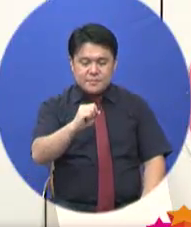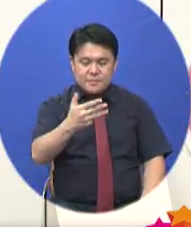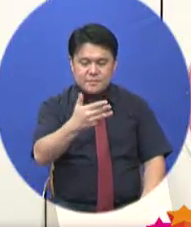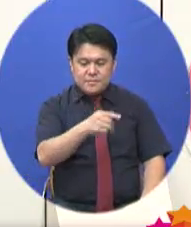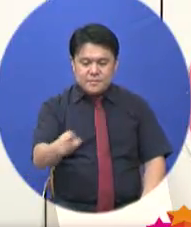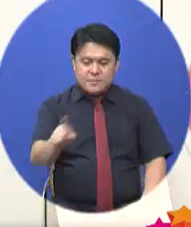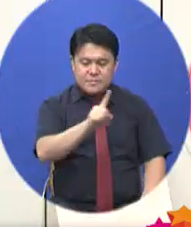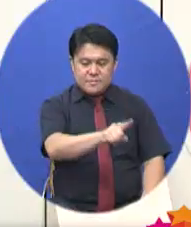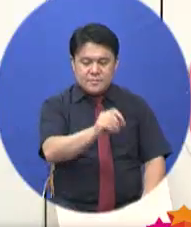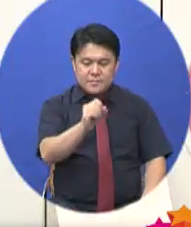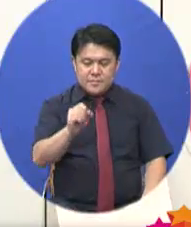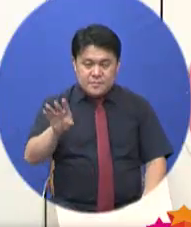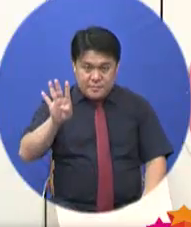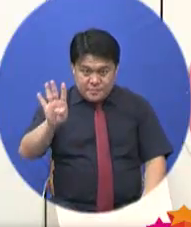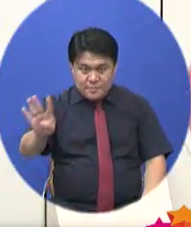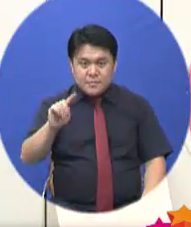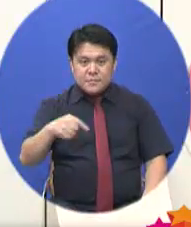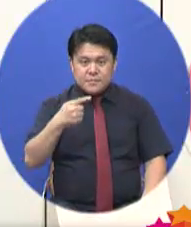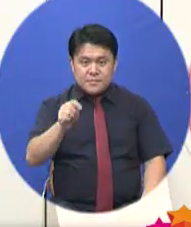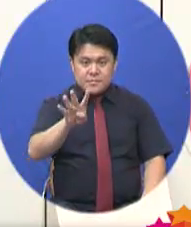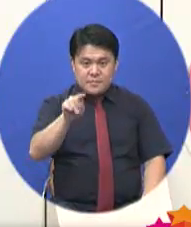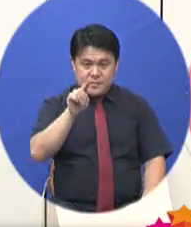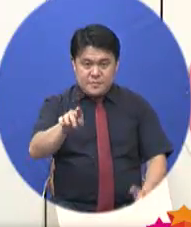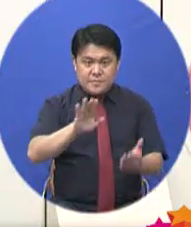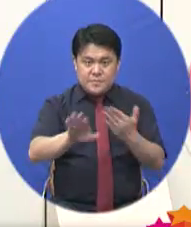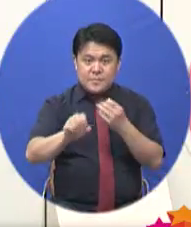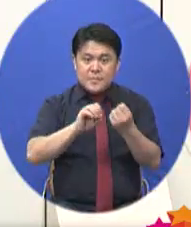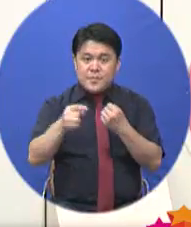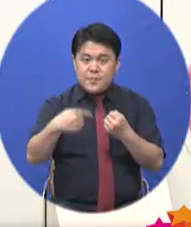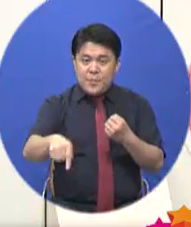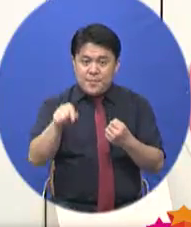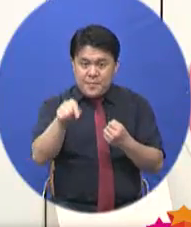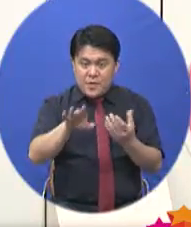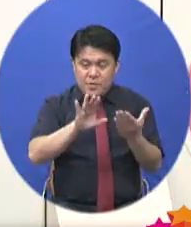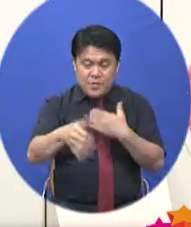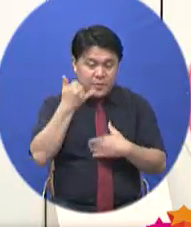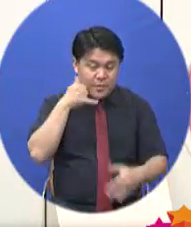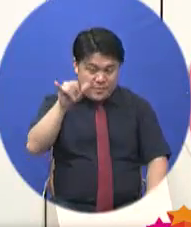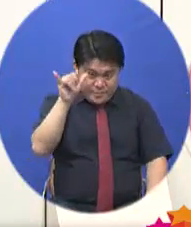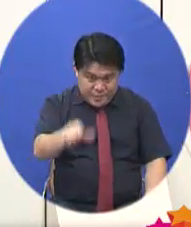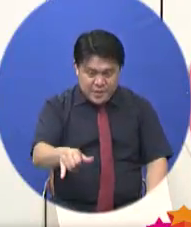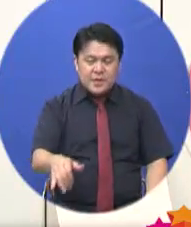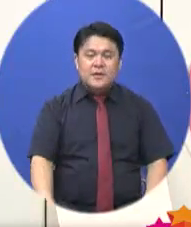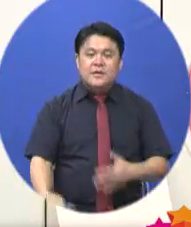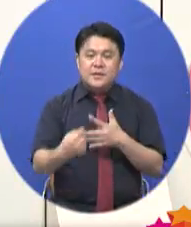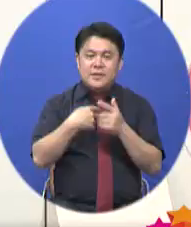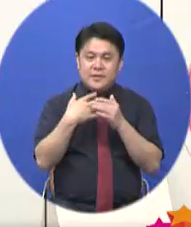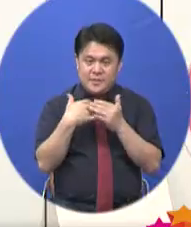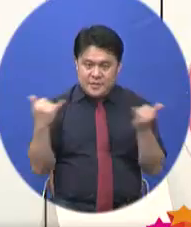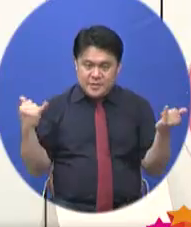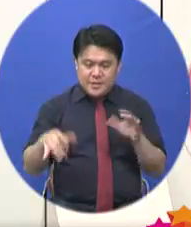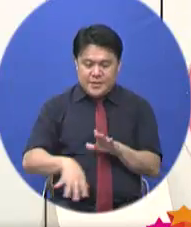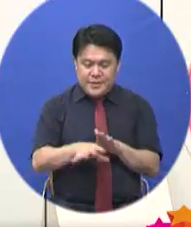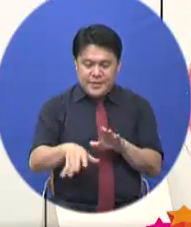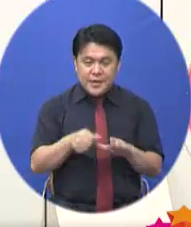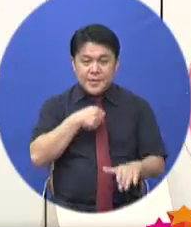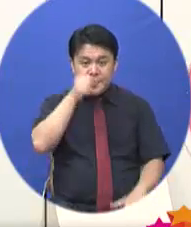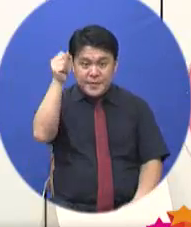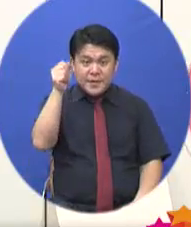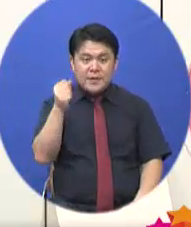060-608-1004번 누르시고 4번 누르신 다음에 정답 누르시고 수화기 내려놓으시면 정답자 중 추첨을